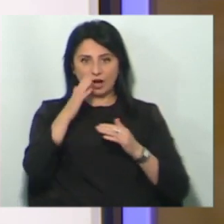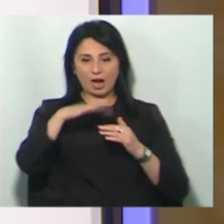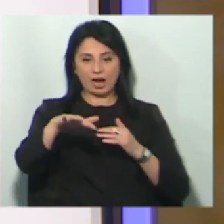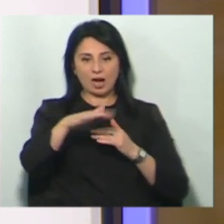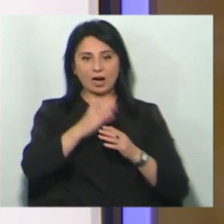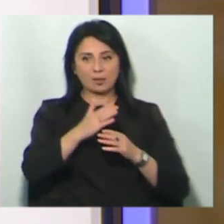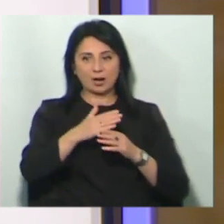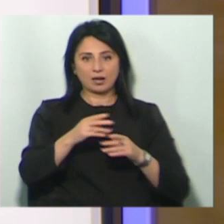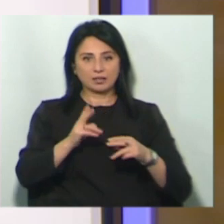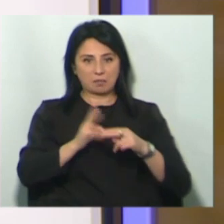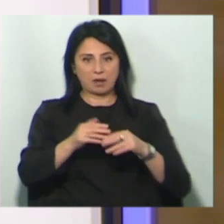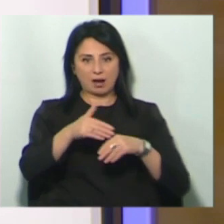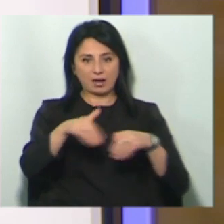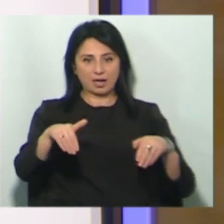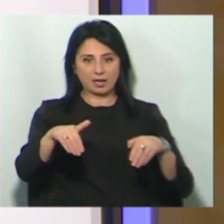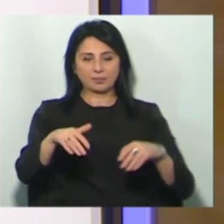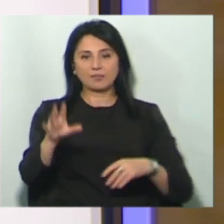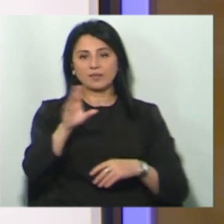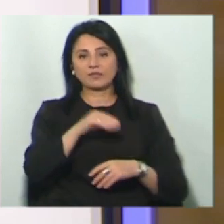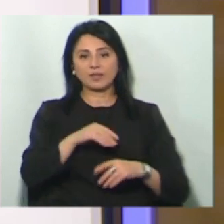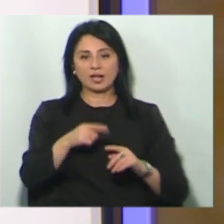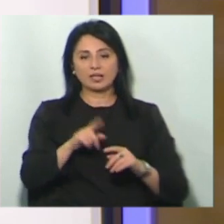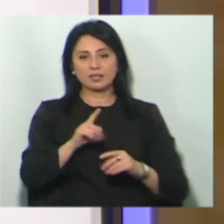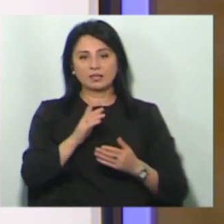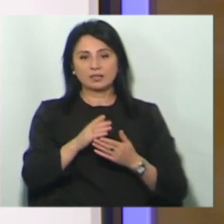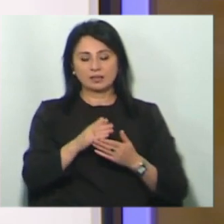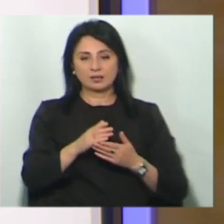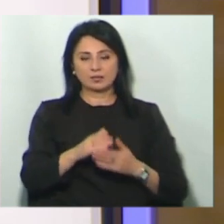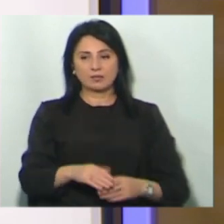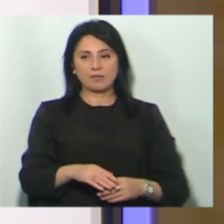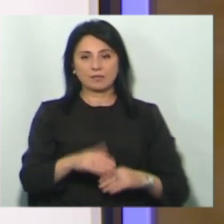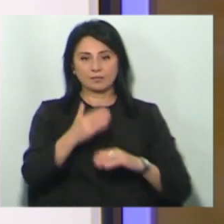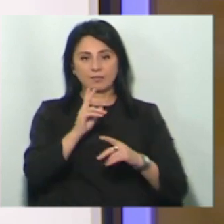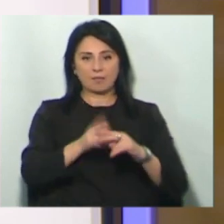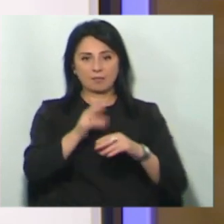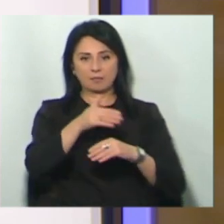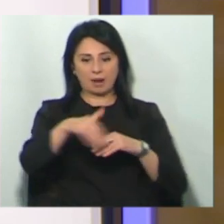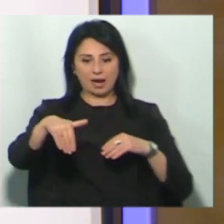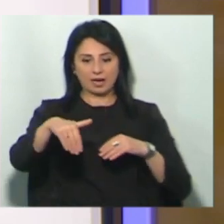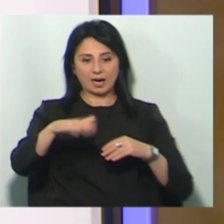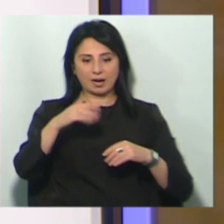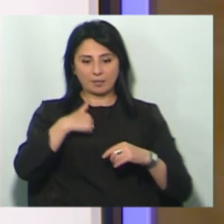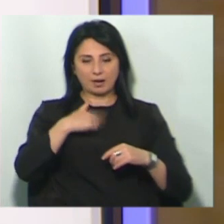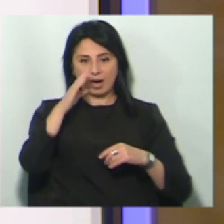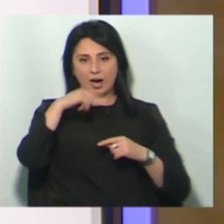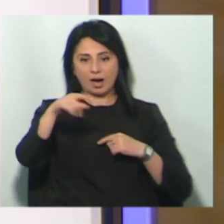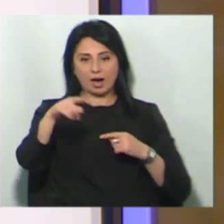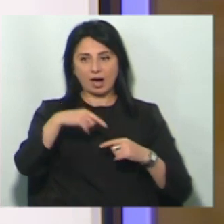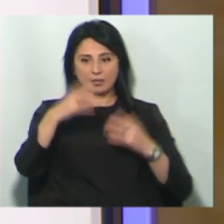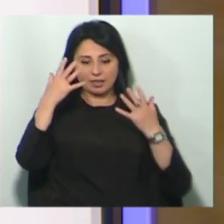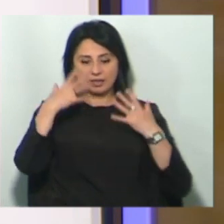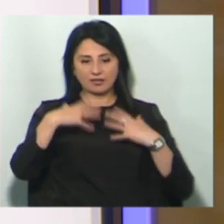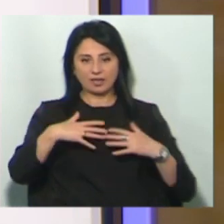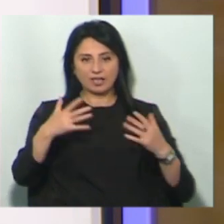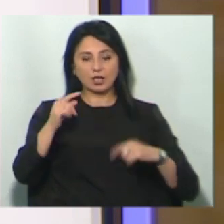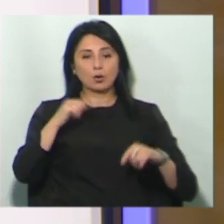შორის არსებობს ბარიერი. Და ყველაზე მნიშვნელოვანი არის ის, რომ ბარიერი ჩვენსა და გარემოს შორის არის ჩვენი სხეულის